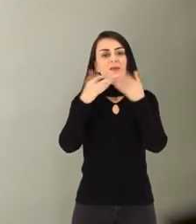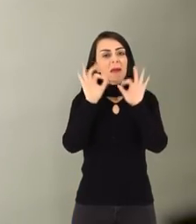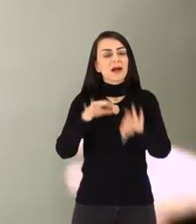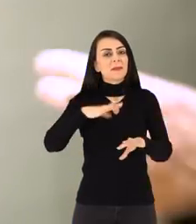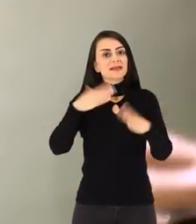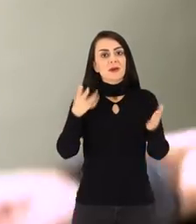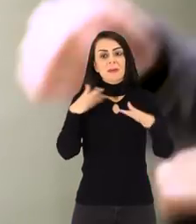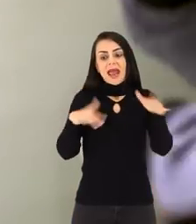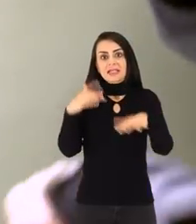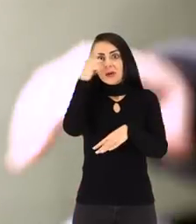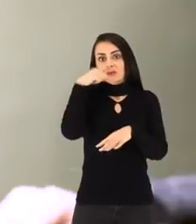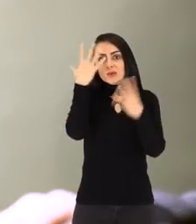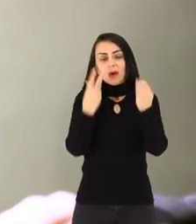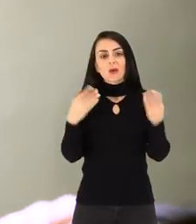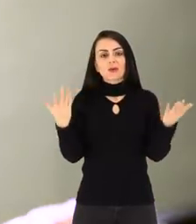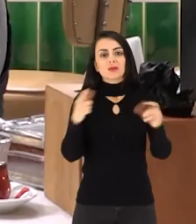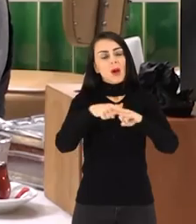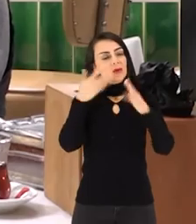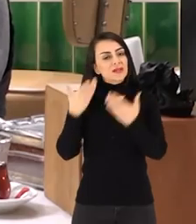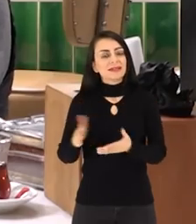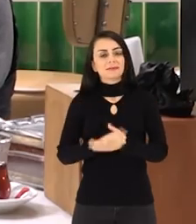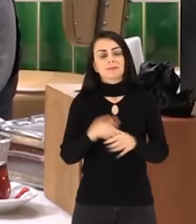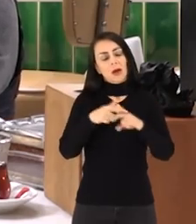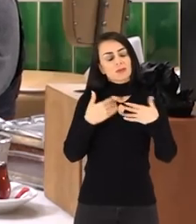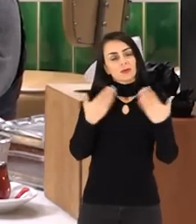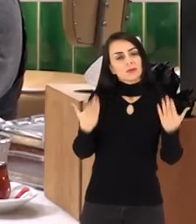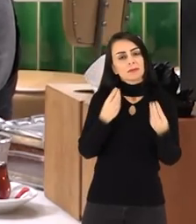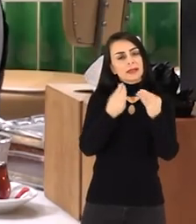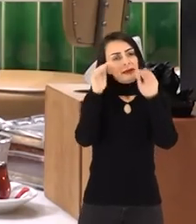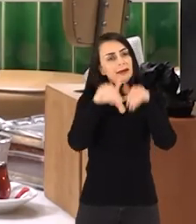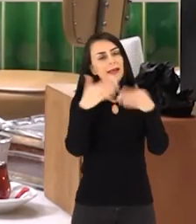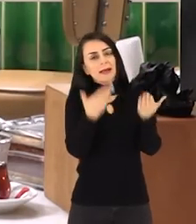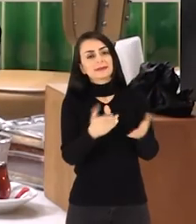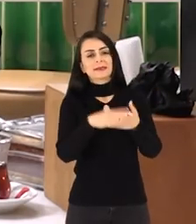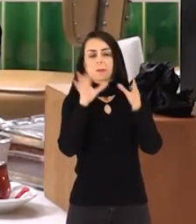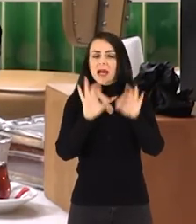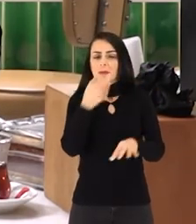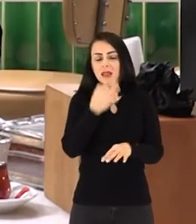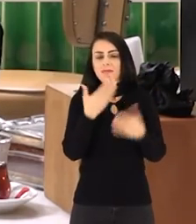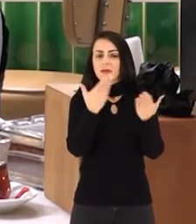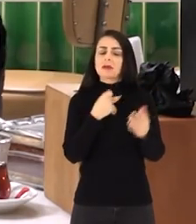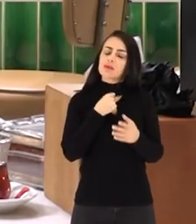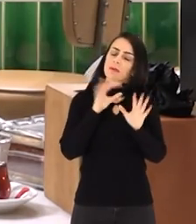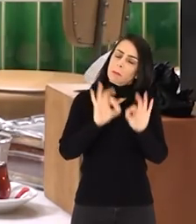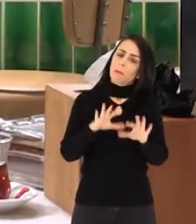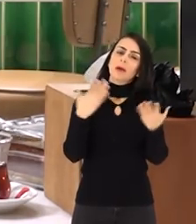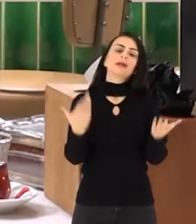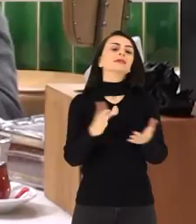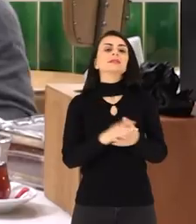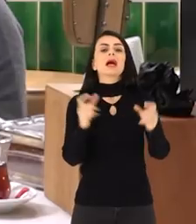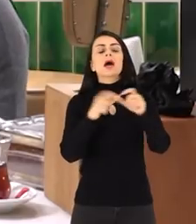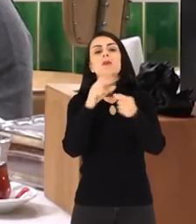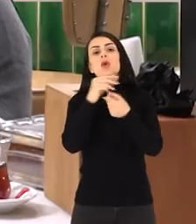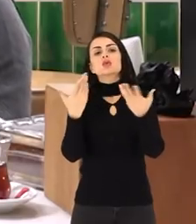yemin ediyorum ya. Vallahi billahi. Hoş geldin ya. Hoş bulduk. İyi ki de geldin. Vallahi. Başlıyorum müsaaden olursa. Lütfen. Ebru